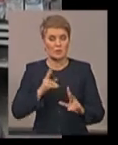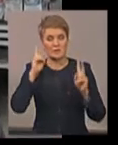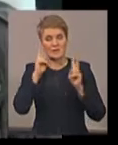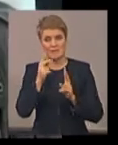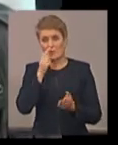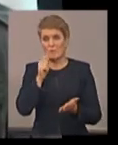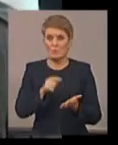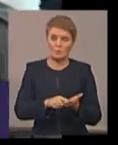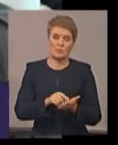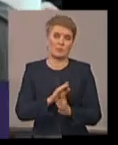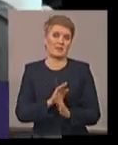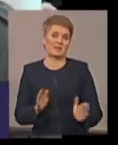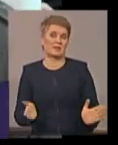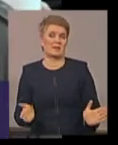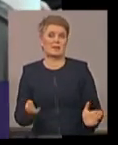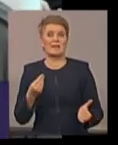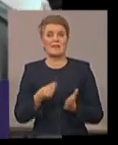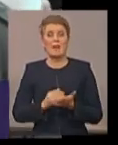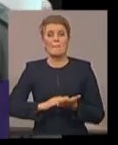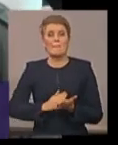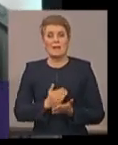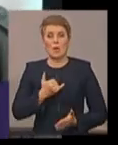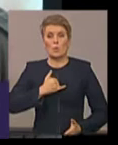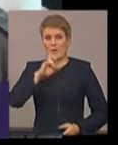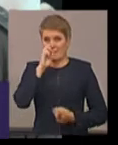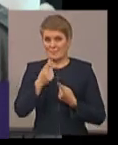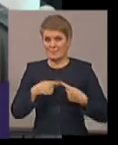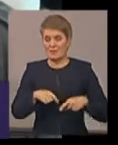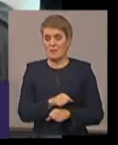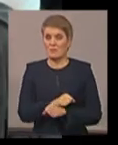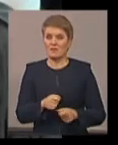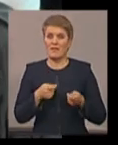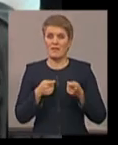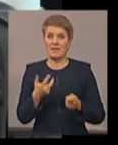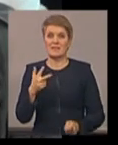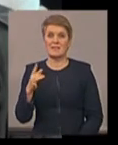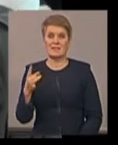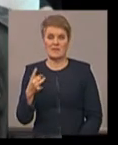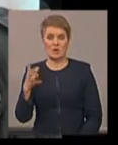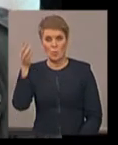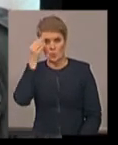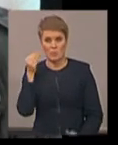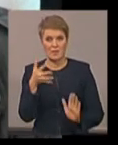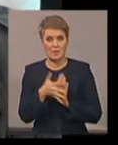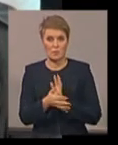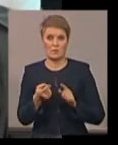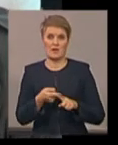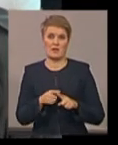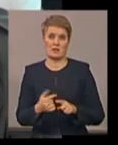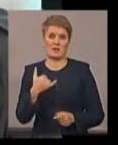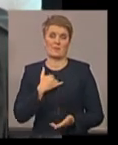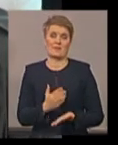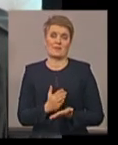попаду или ні. Ціновая політика у нас в стране не дозволяє нам їздити за 3 гривни, учитывая всі расходы, которые мы несем. Ну, это